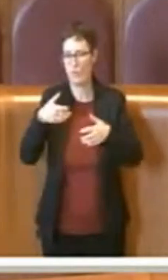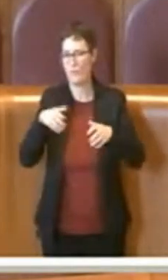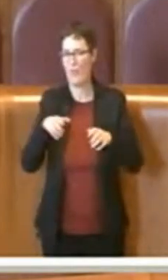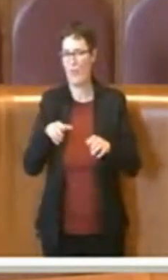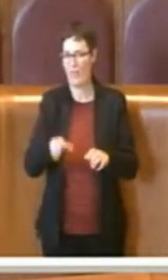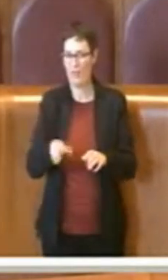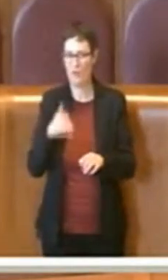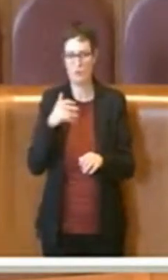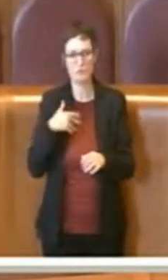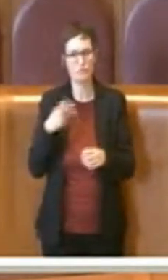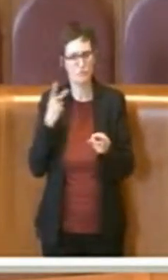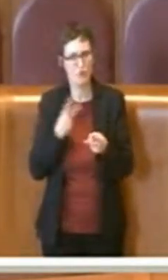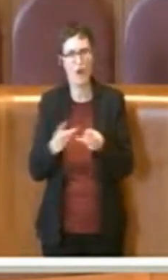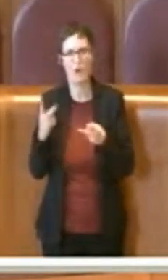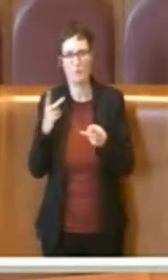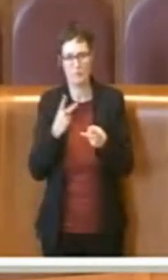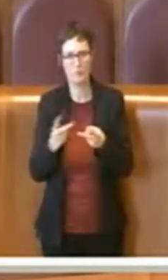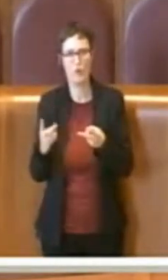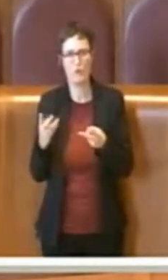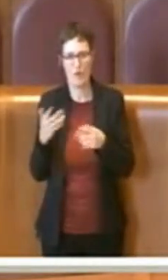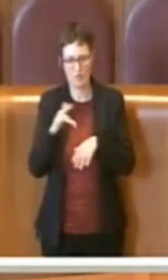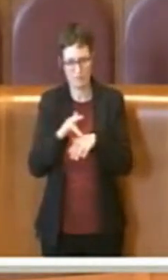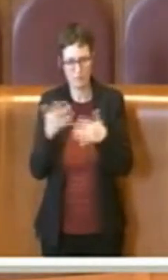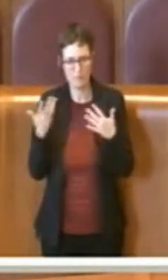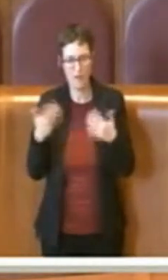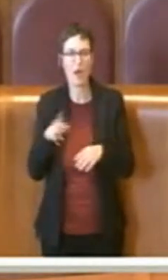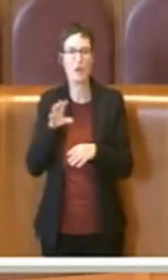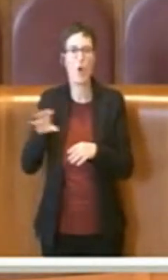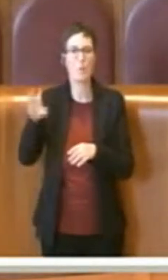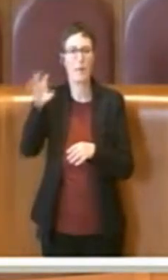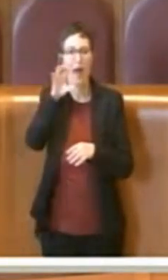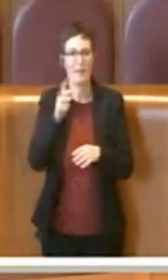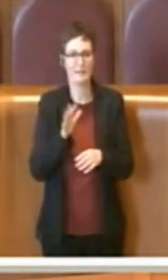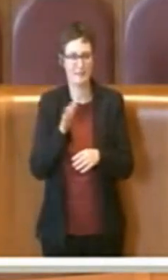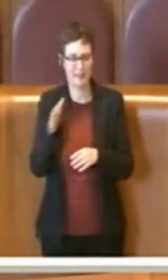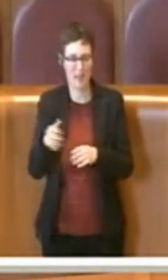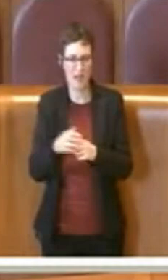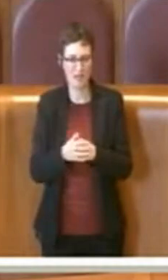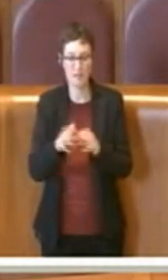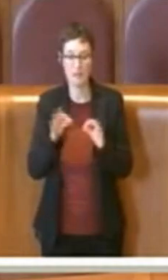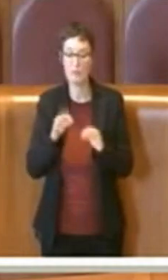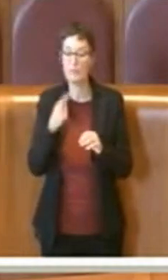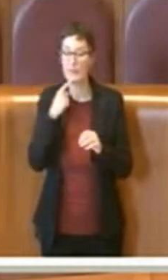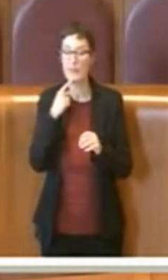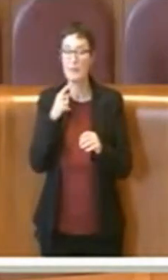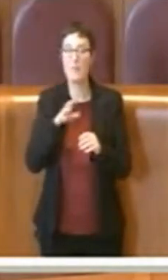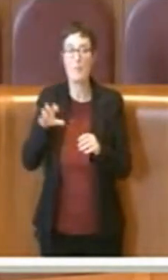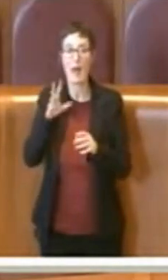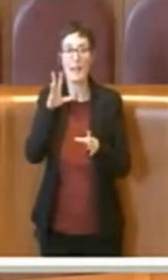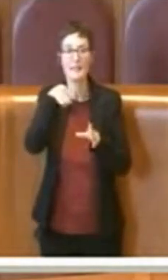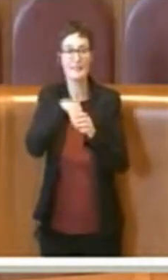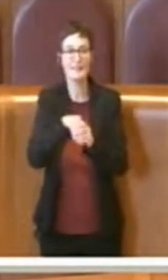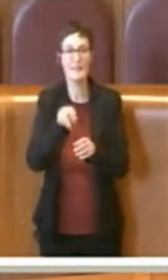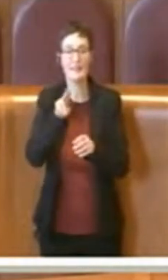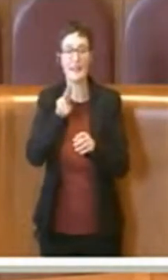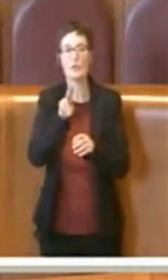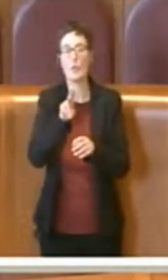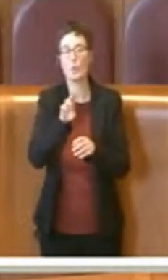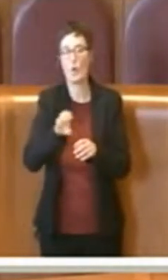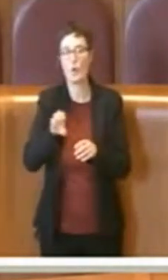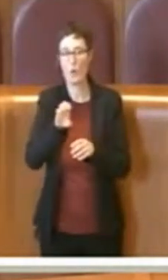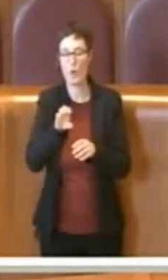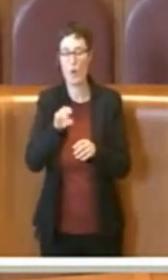stato sperimentato in tanti altri paesi. Ecco, tutti i paesi membri dell'Unione Europea hanno anche sottoscritto